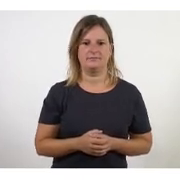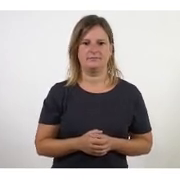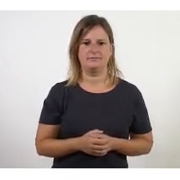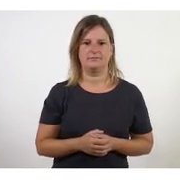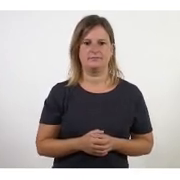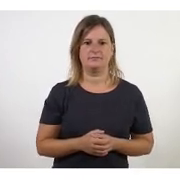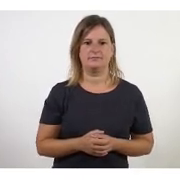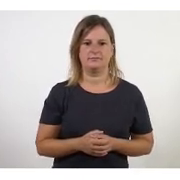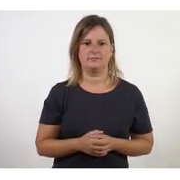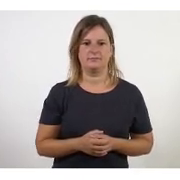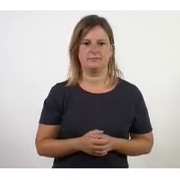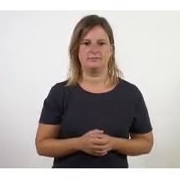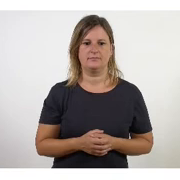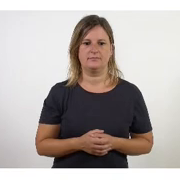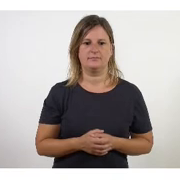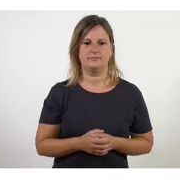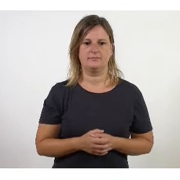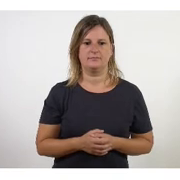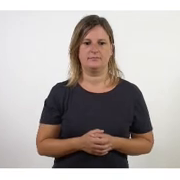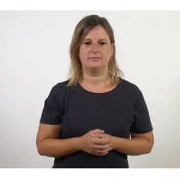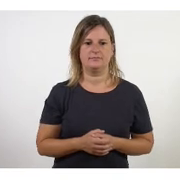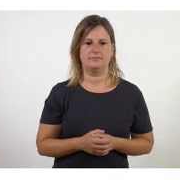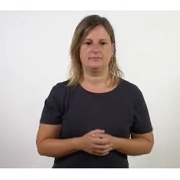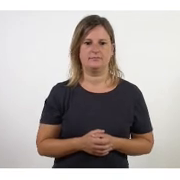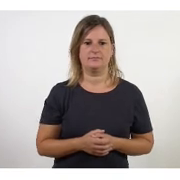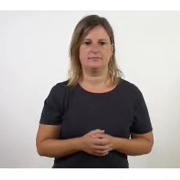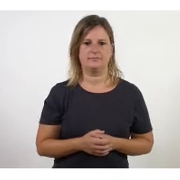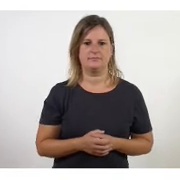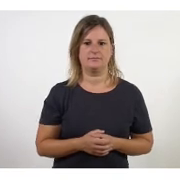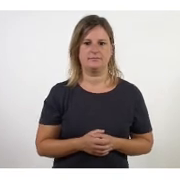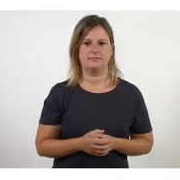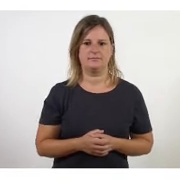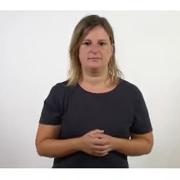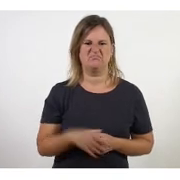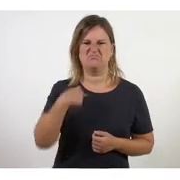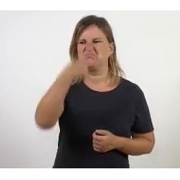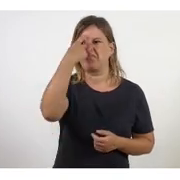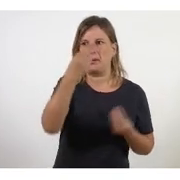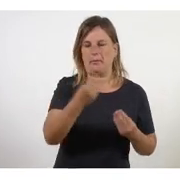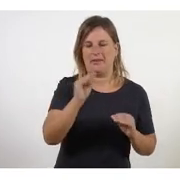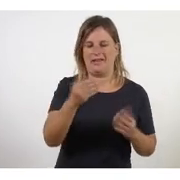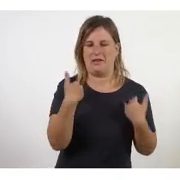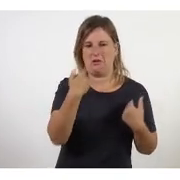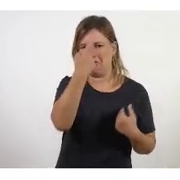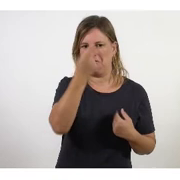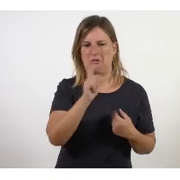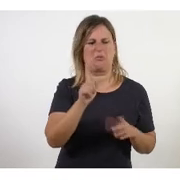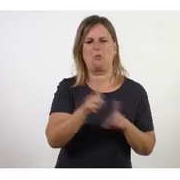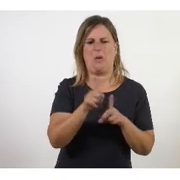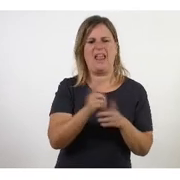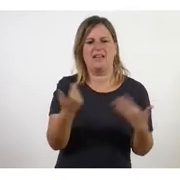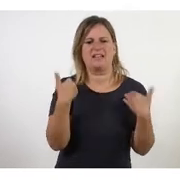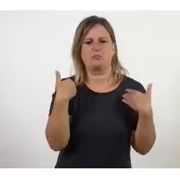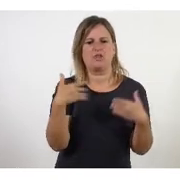Àrea. No sé, no me'n recordo què es dedicava. Vale? Responsable àrea. Llestos. I en aquests